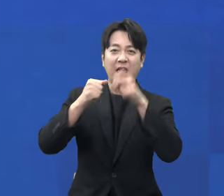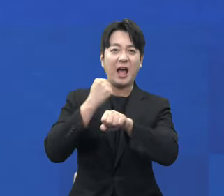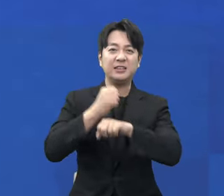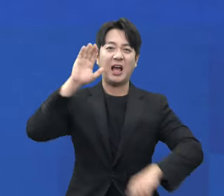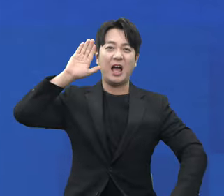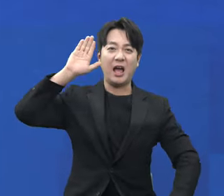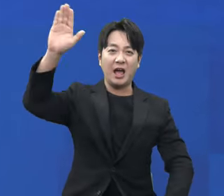네, 감사합니다.